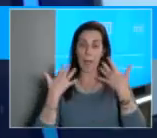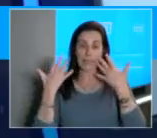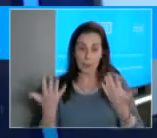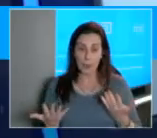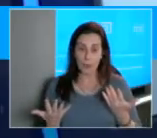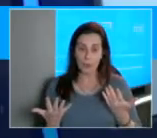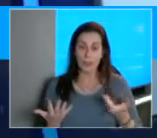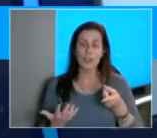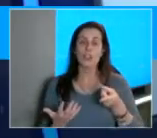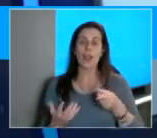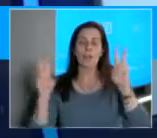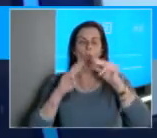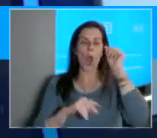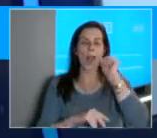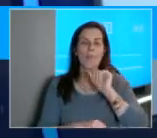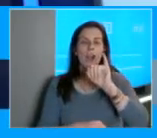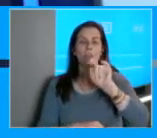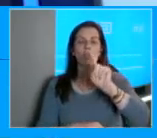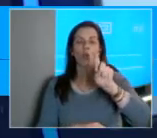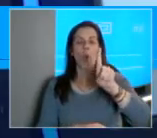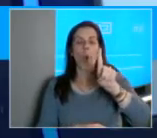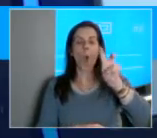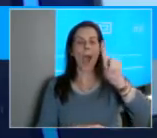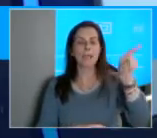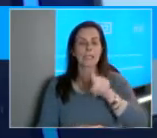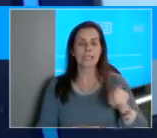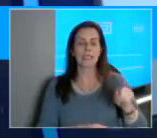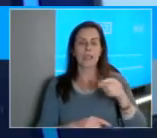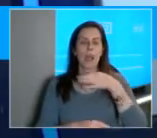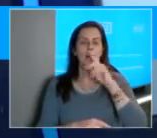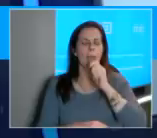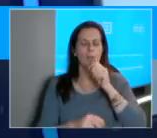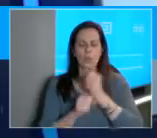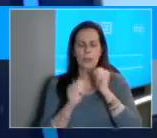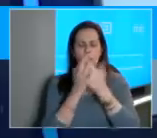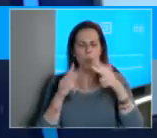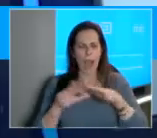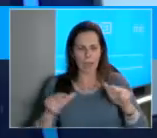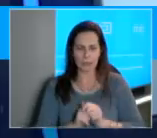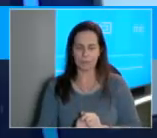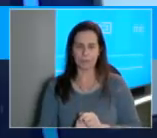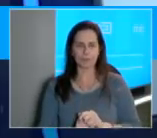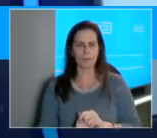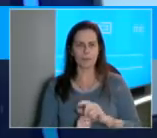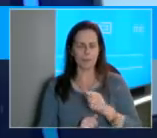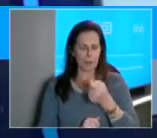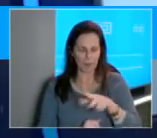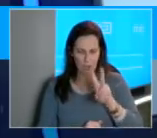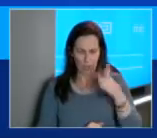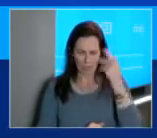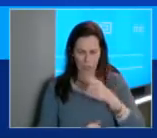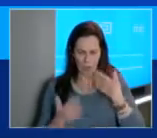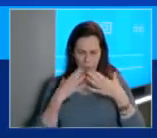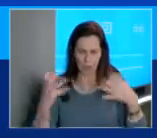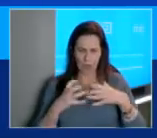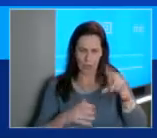של יועז. כן, טוב. היום שהוא נתן בעיתון הארץ. נכון. ותמשיך מכאן. לא, אני רק אתכן, ברבע לשתיים הייתה אמורה להיות